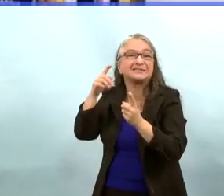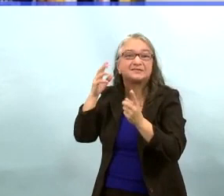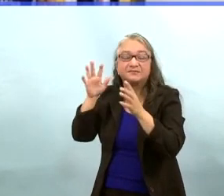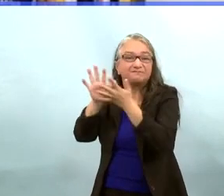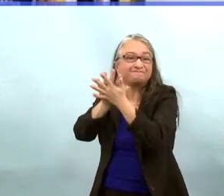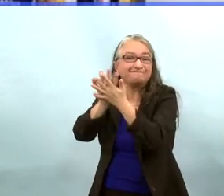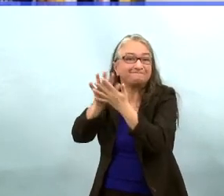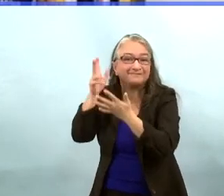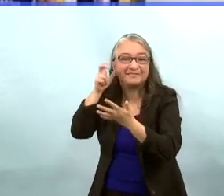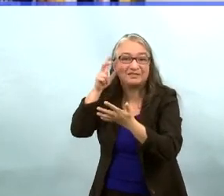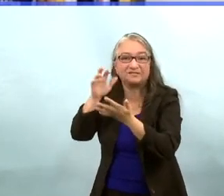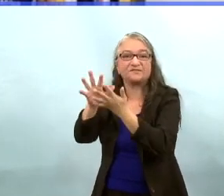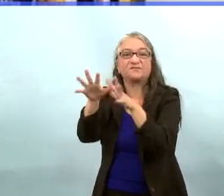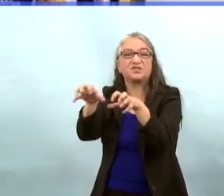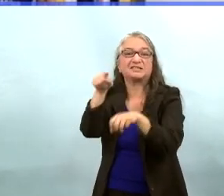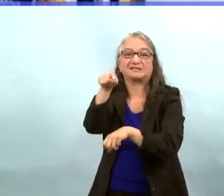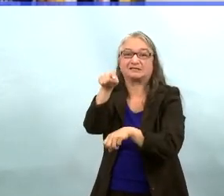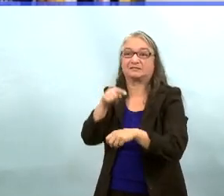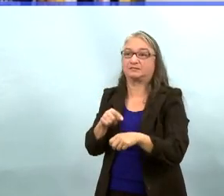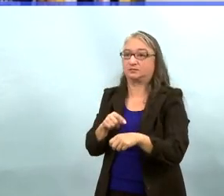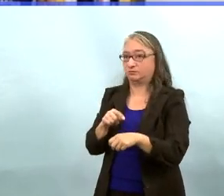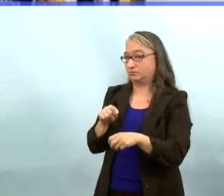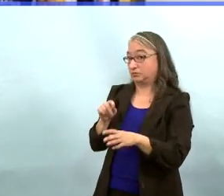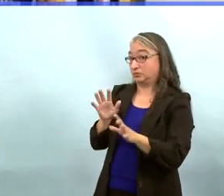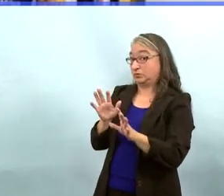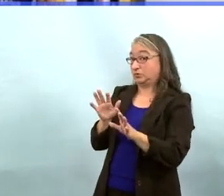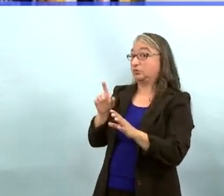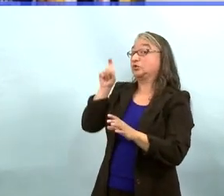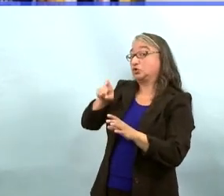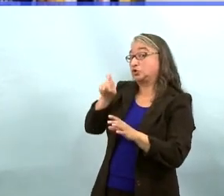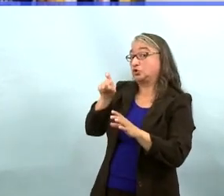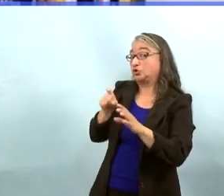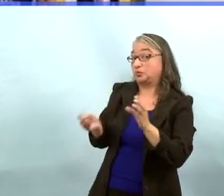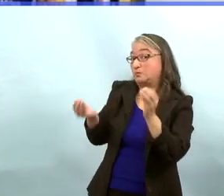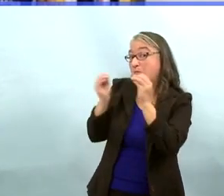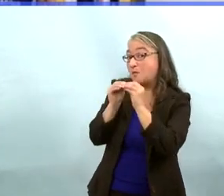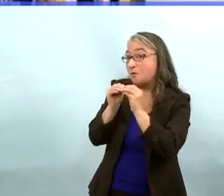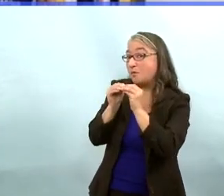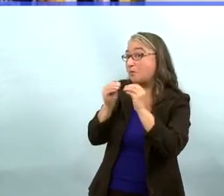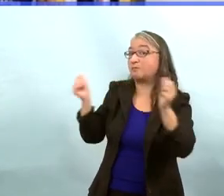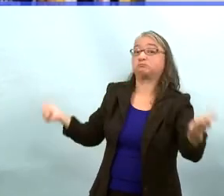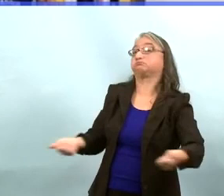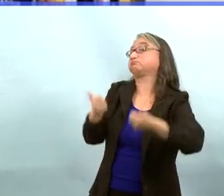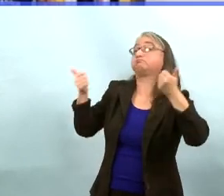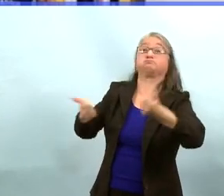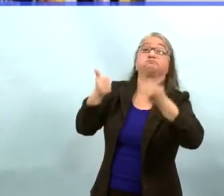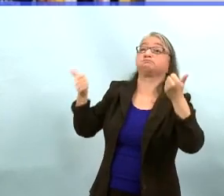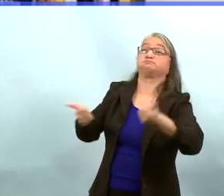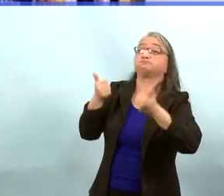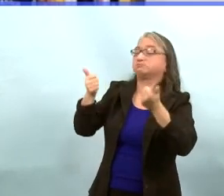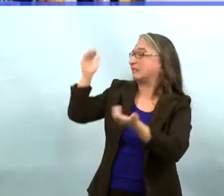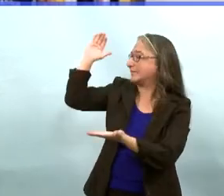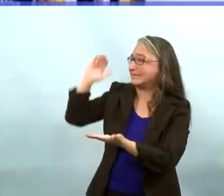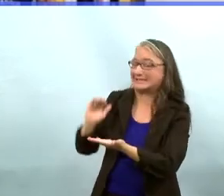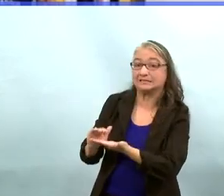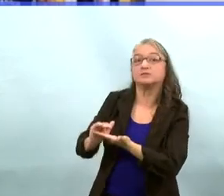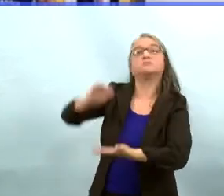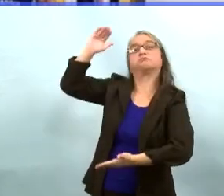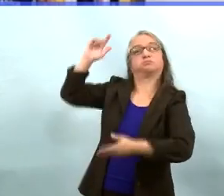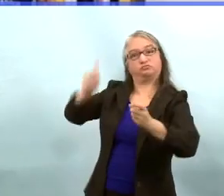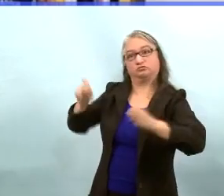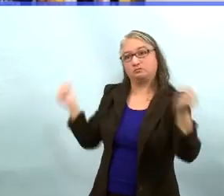doses qui vont être disponibles plus tôt là? Pourquoi est-ce que vous n'envoyez pas plus de vaccins dans la région Santé Sud, étant donné le